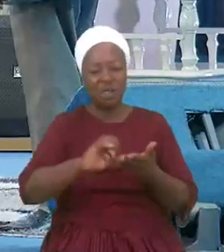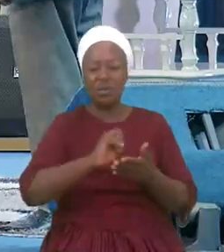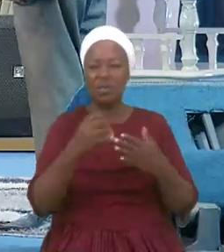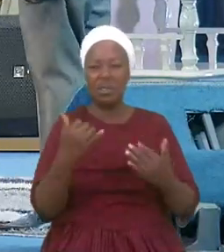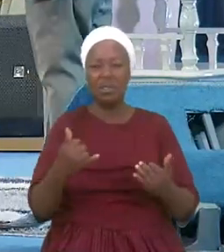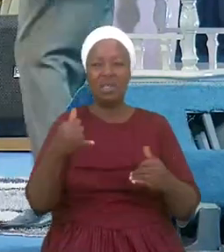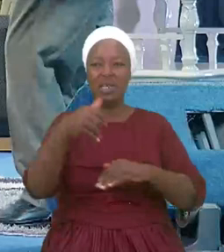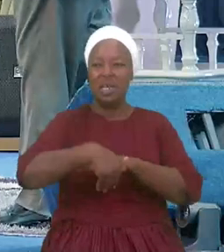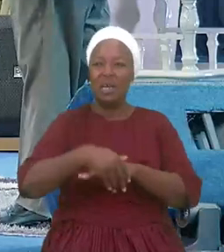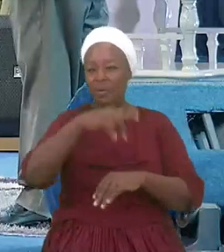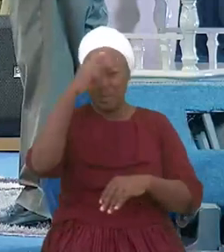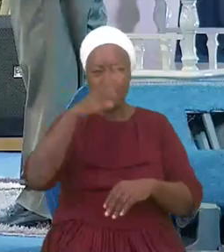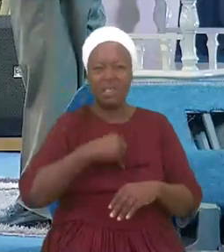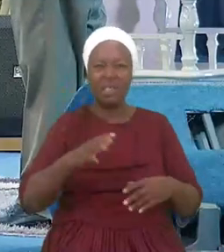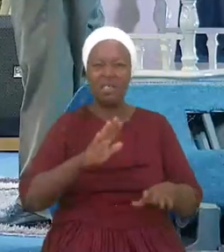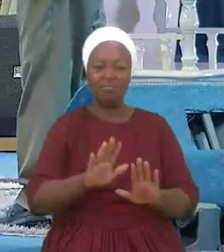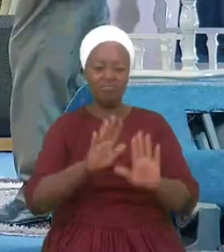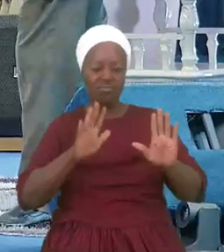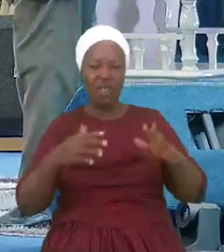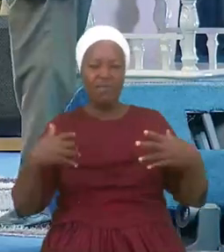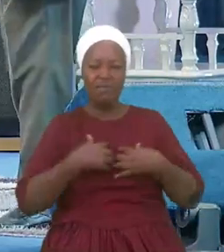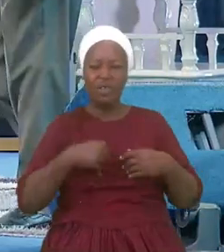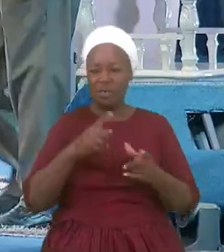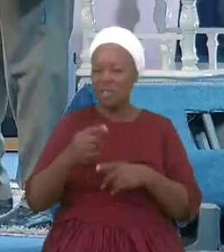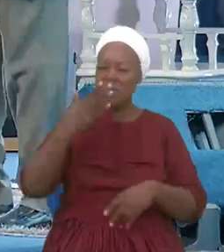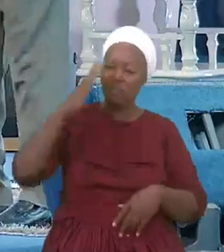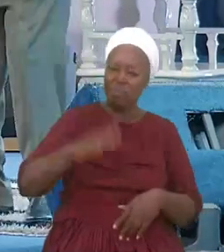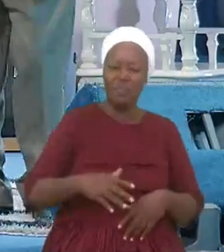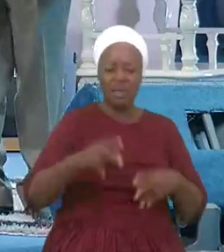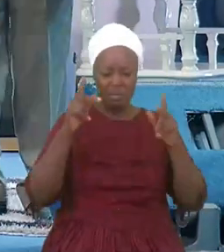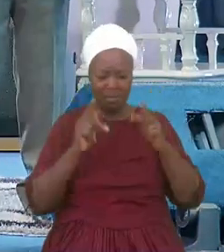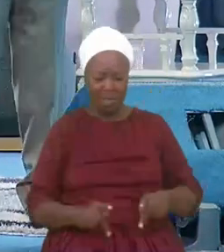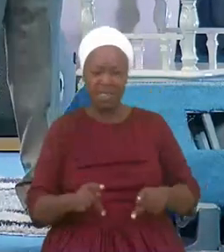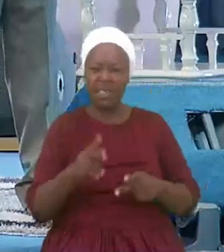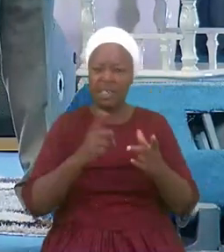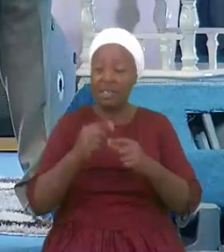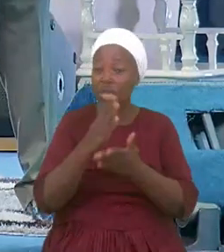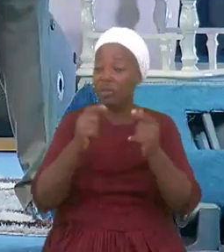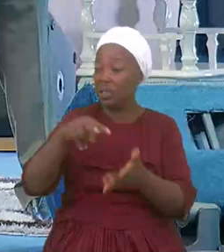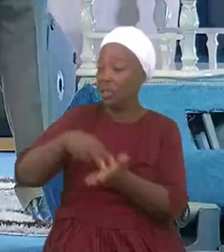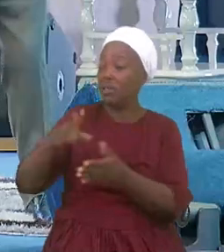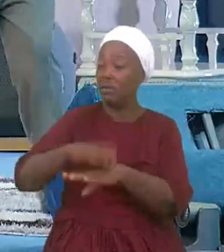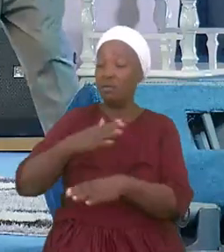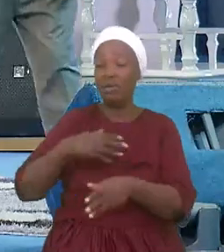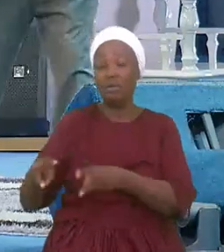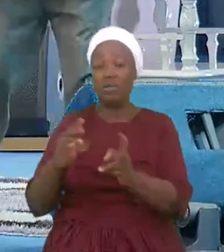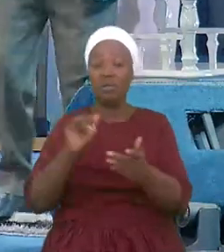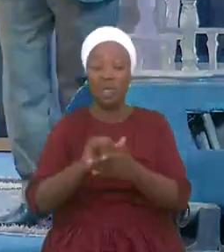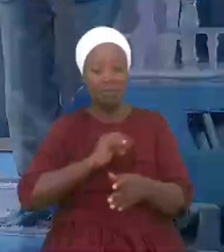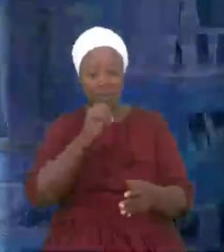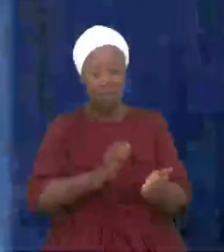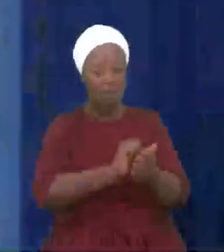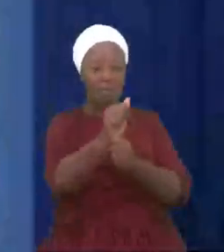nul ne s'y rencontre homme il n'y a pas d'excuse ce soir que une bête